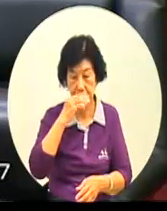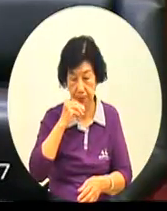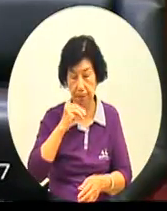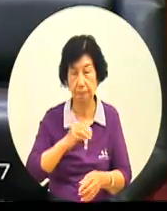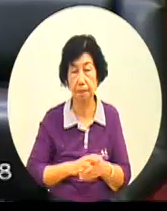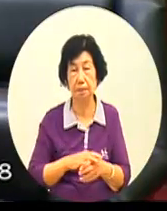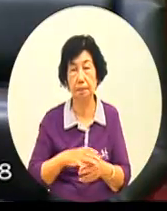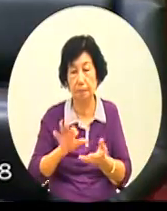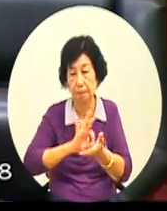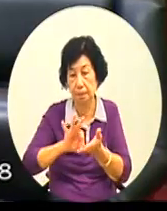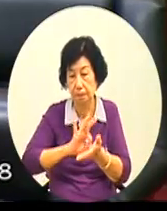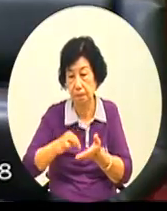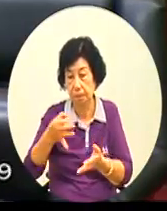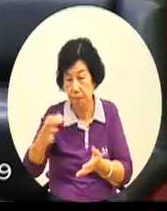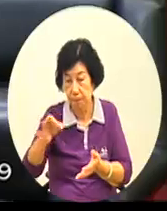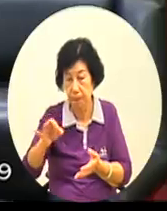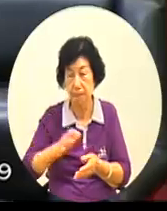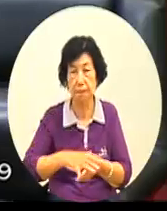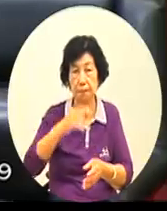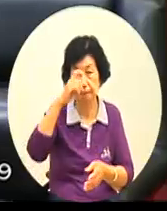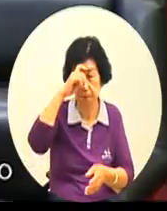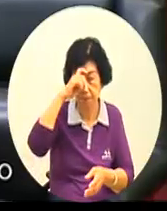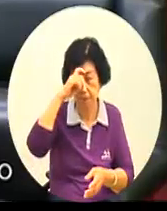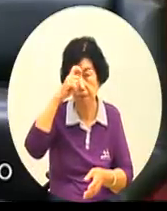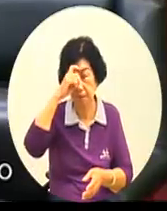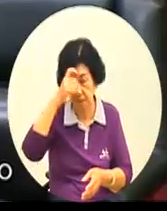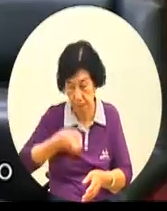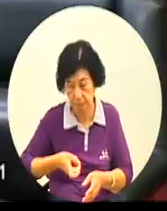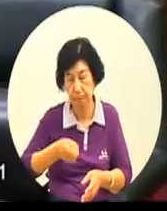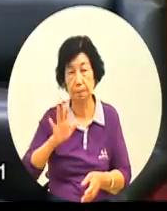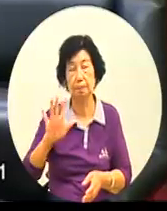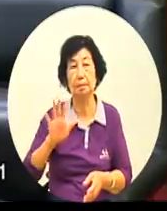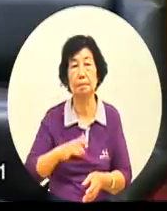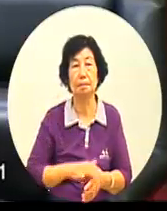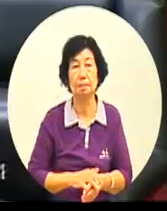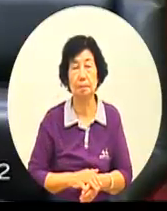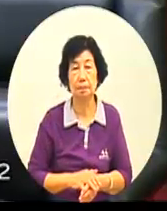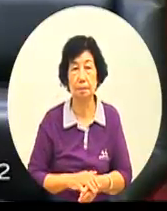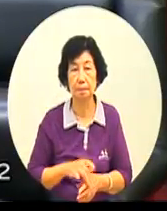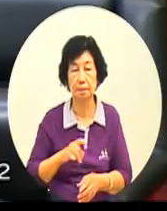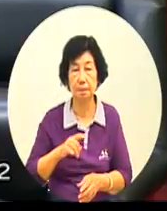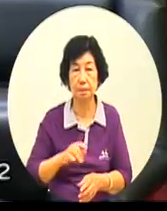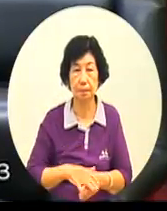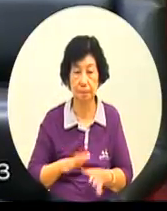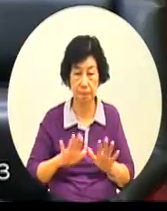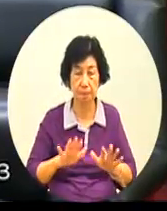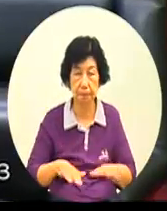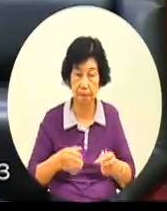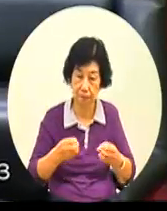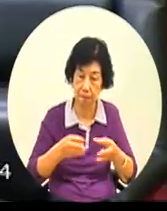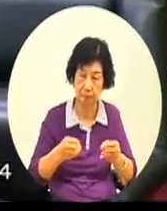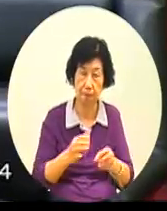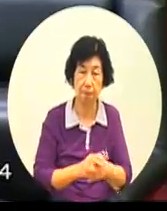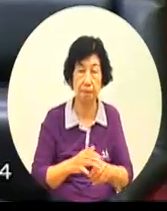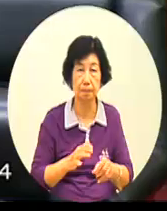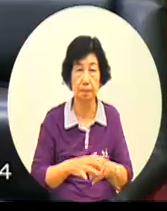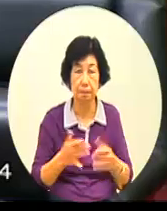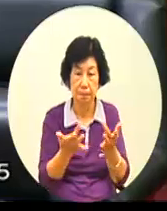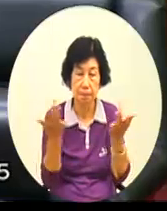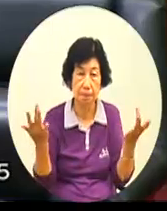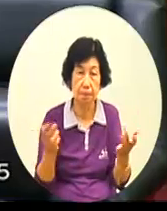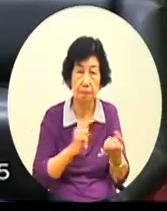了，这个期待也就没了。所以我重新炒出来，对茂林你们有什么怎么样的规划？除了温泉之